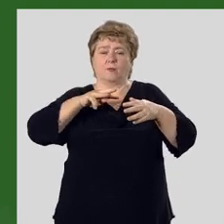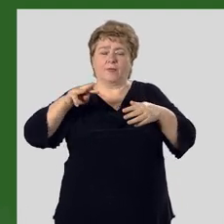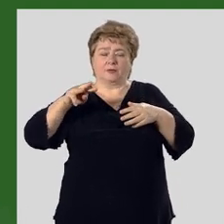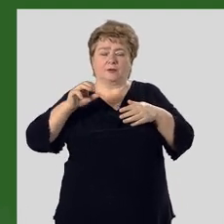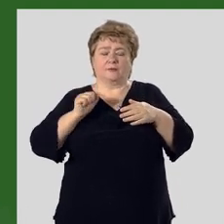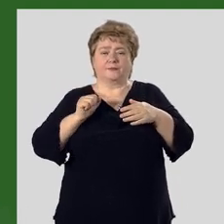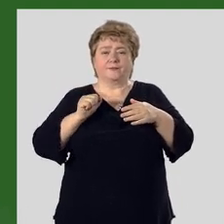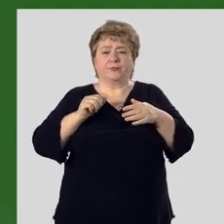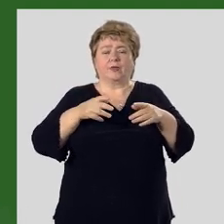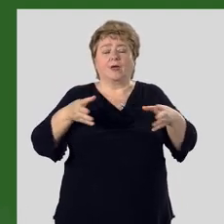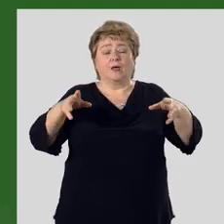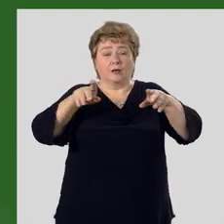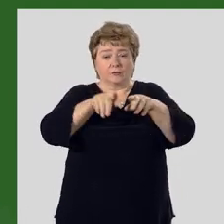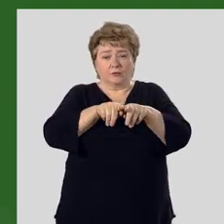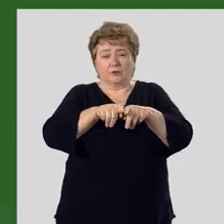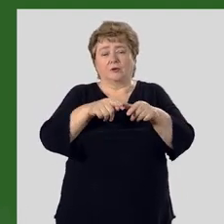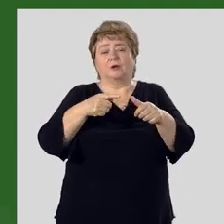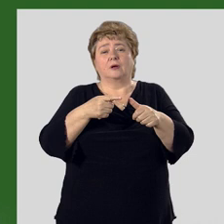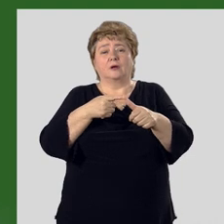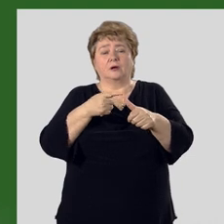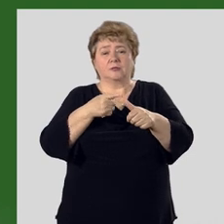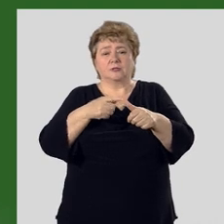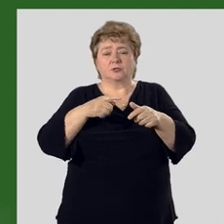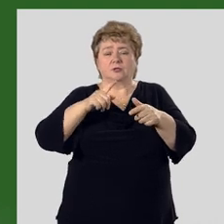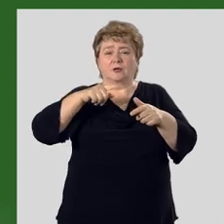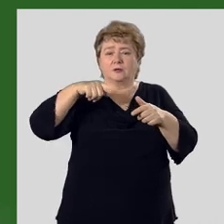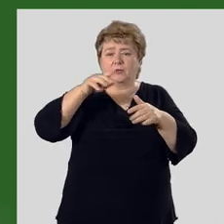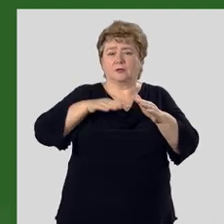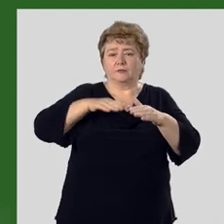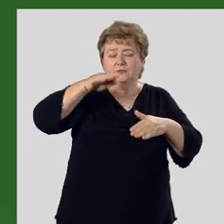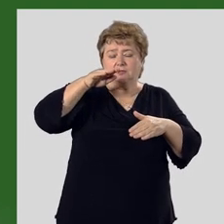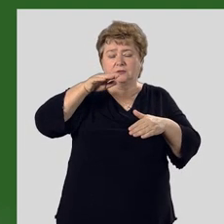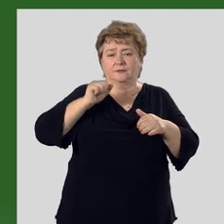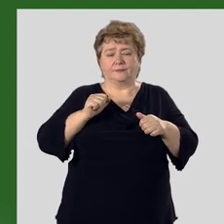метрах. Такое обозначение называют отметкой высоты.